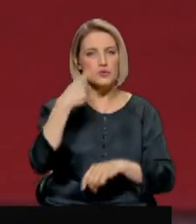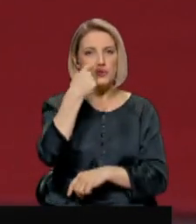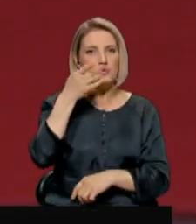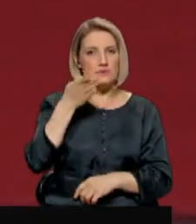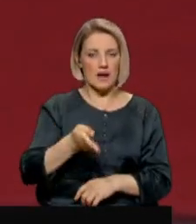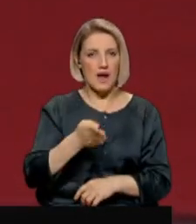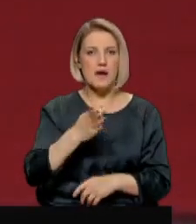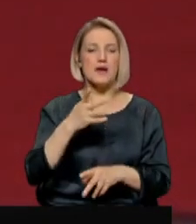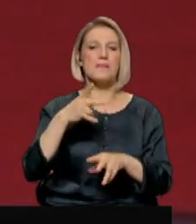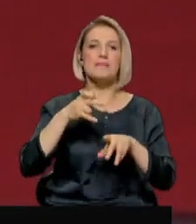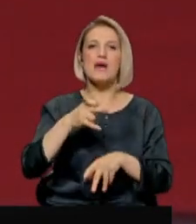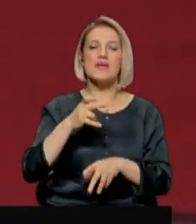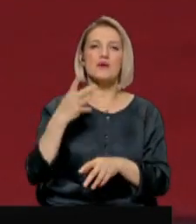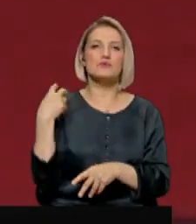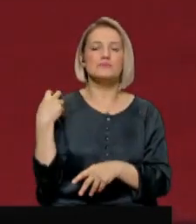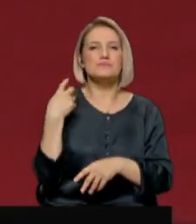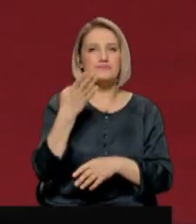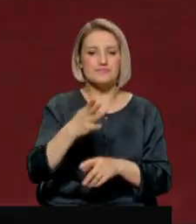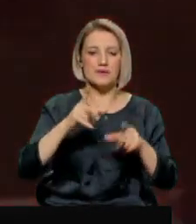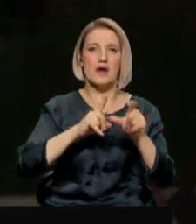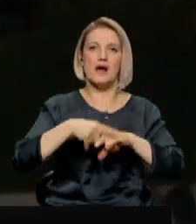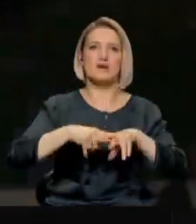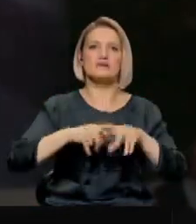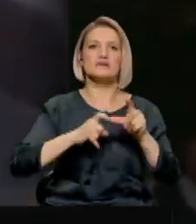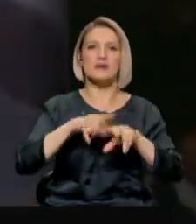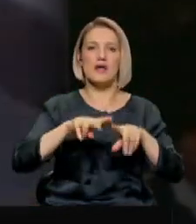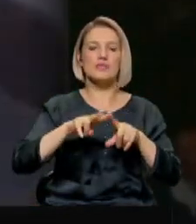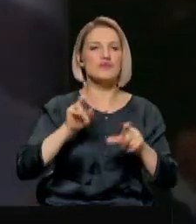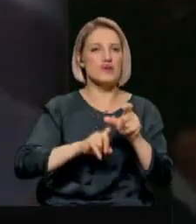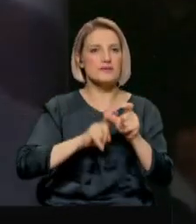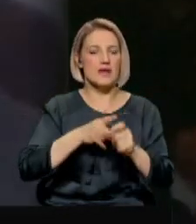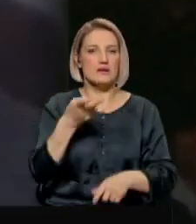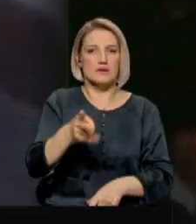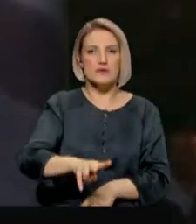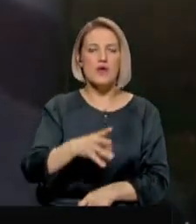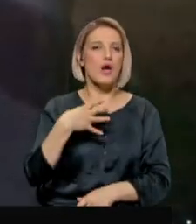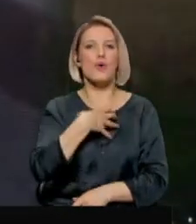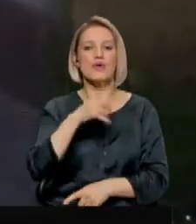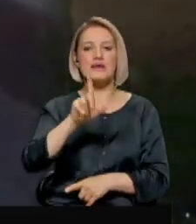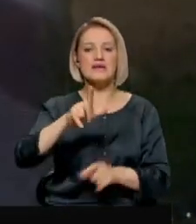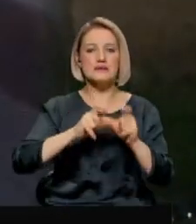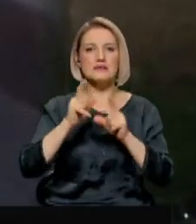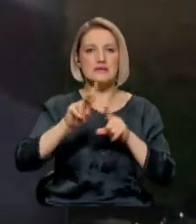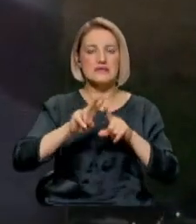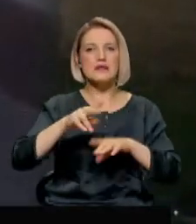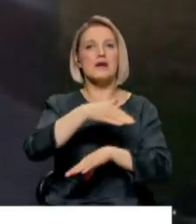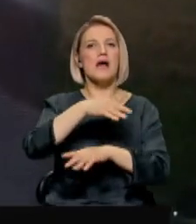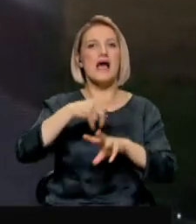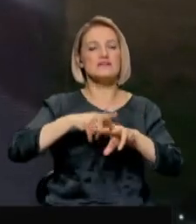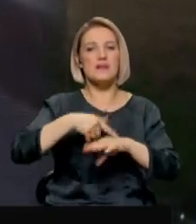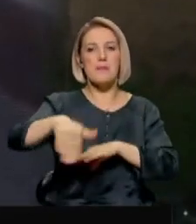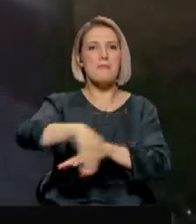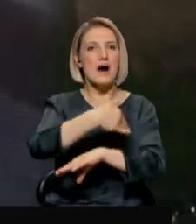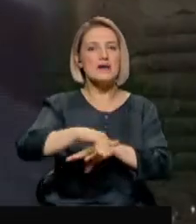sonucu piyade uzman çavuş Hasan Çatal şehit oldu. Konya Ilgın Esentepe mahallesindeki evine acı haberle